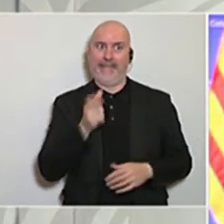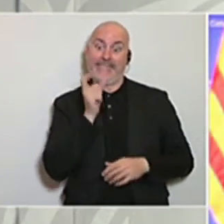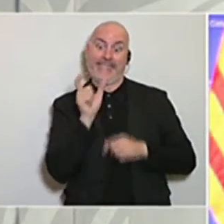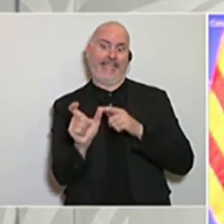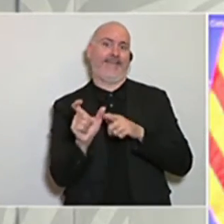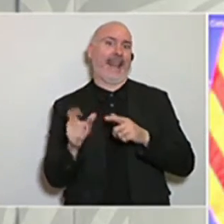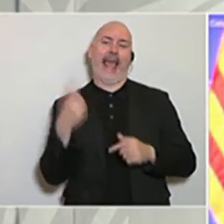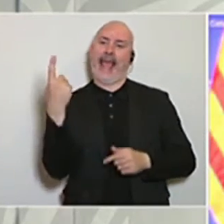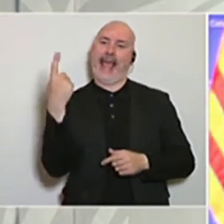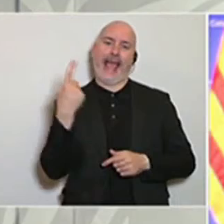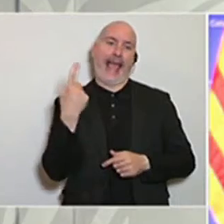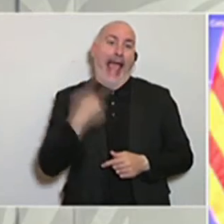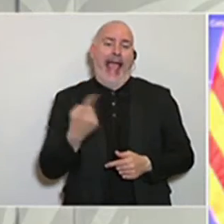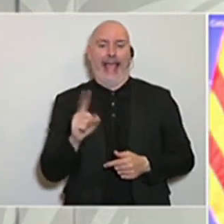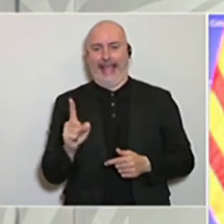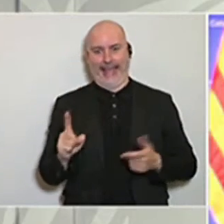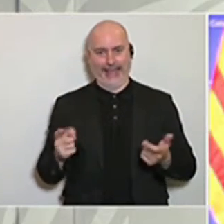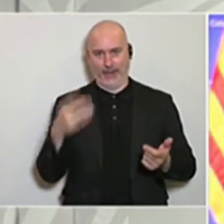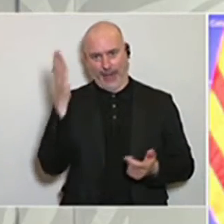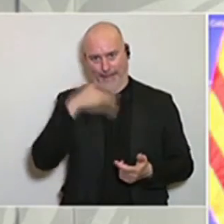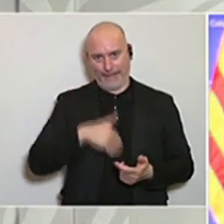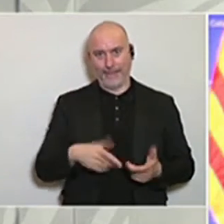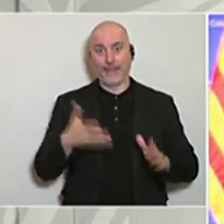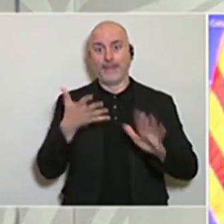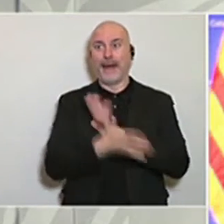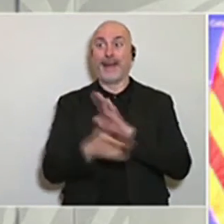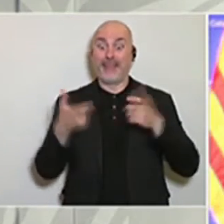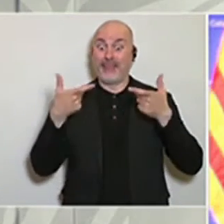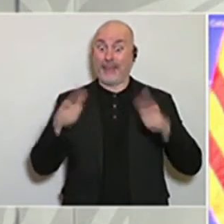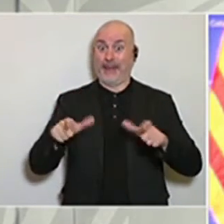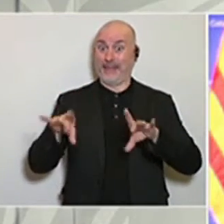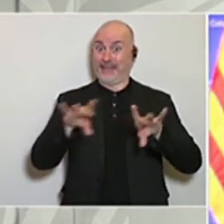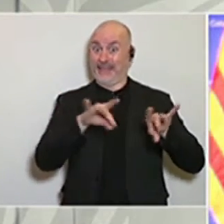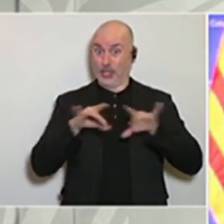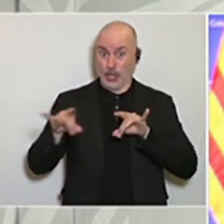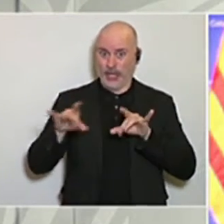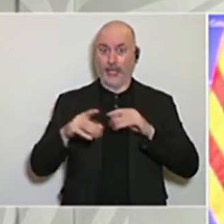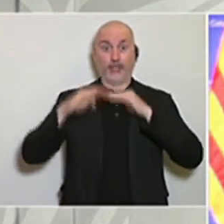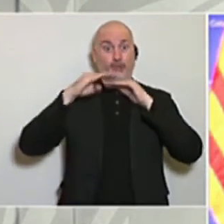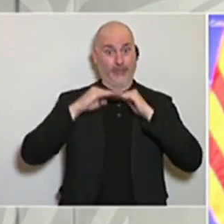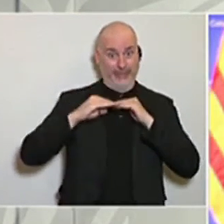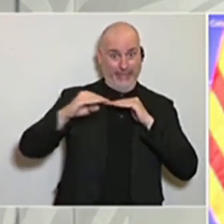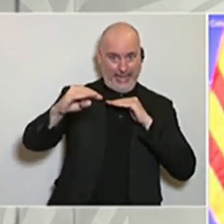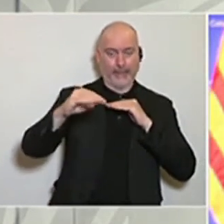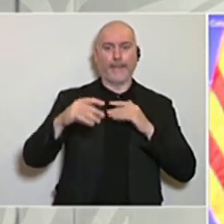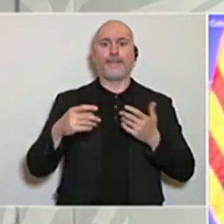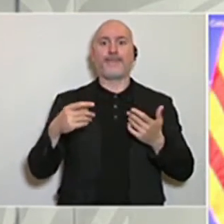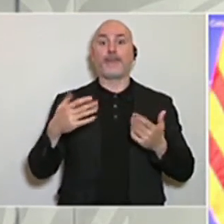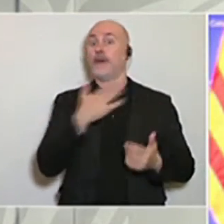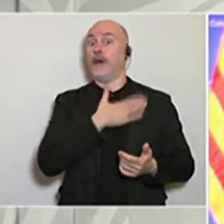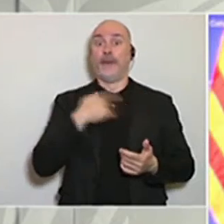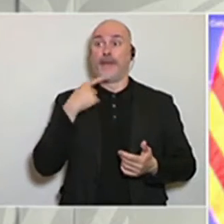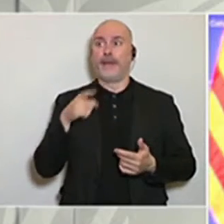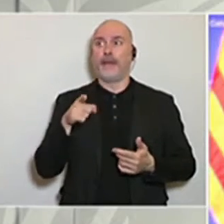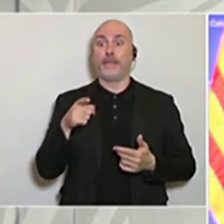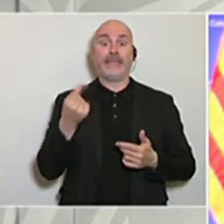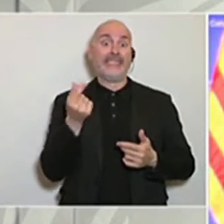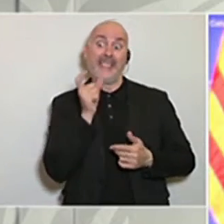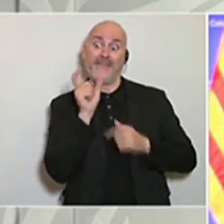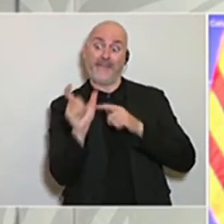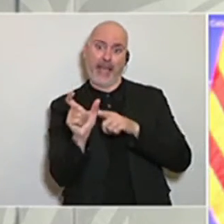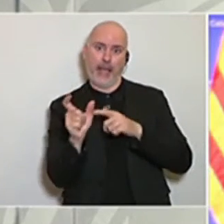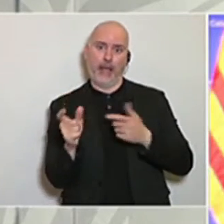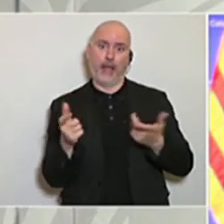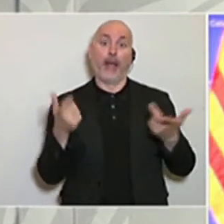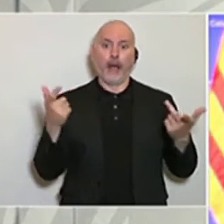perquè entenc que això s'està treballant des del Departament de Territori i Sostenibilitat i per tant doncs, crec que la xifra la podrem